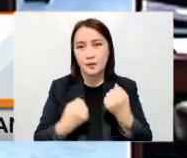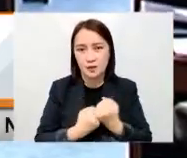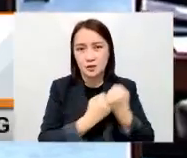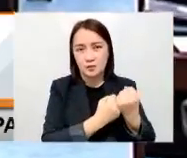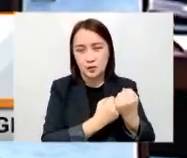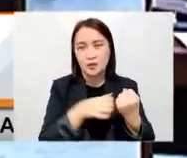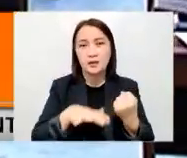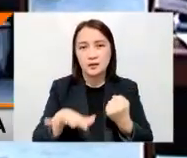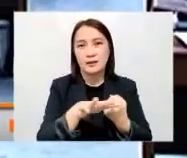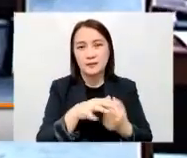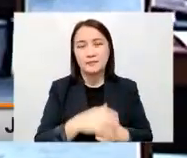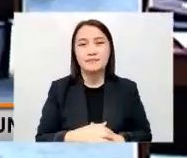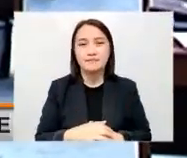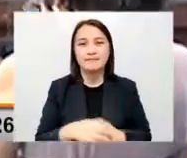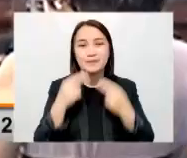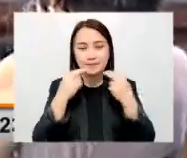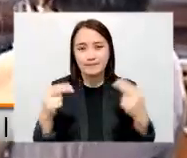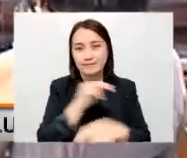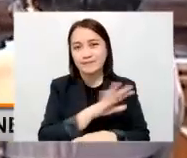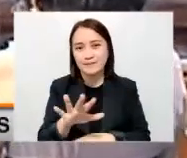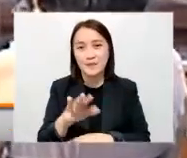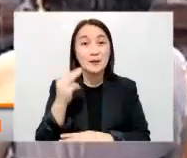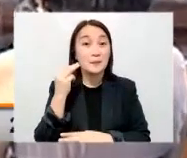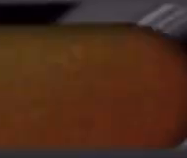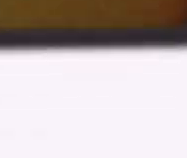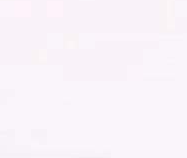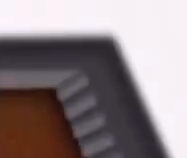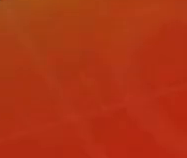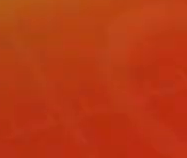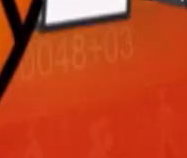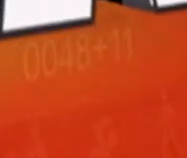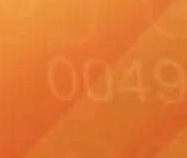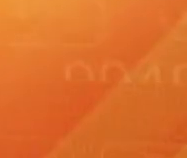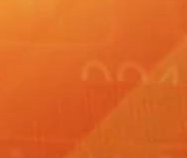kasamahan. Nagbabalita mula sa frontline, Mean Los Baños, News 5.